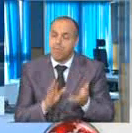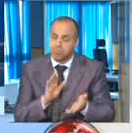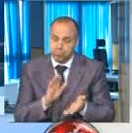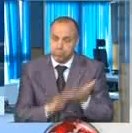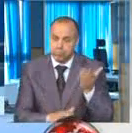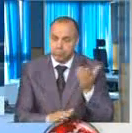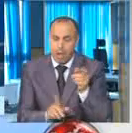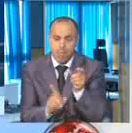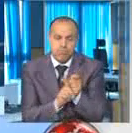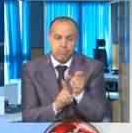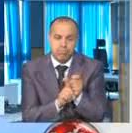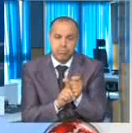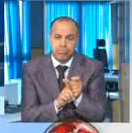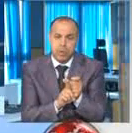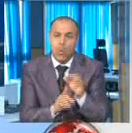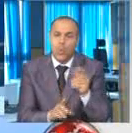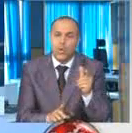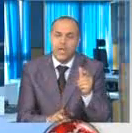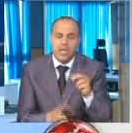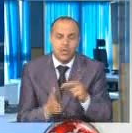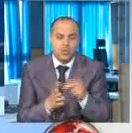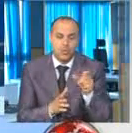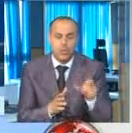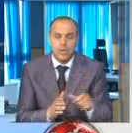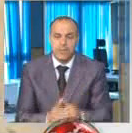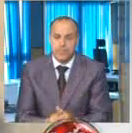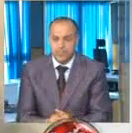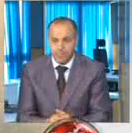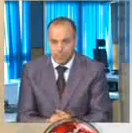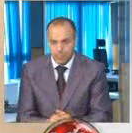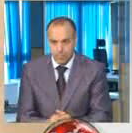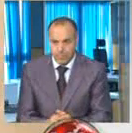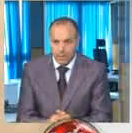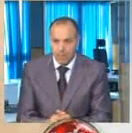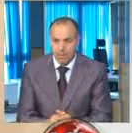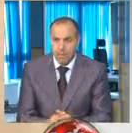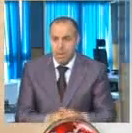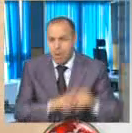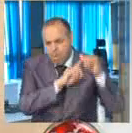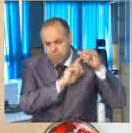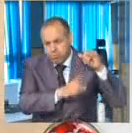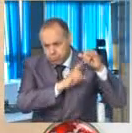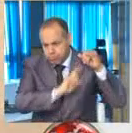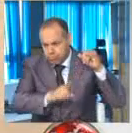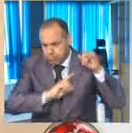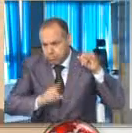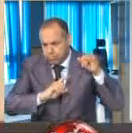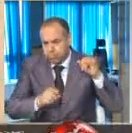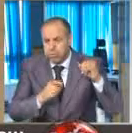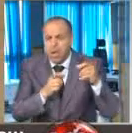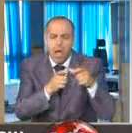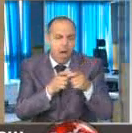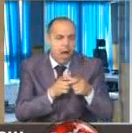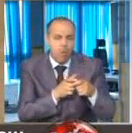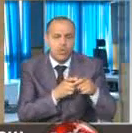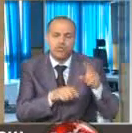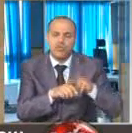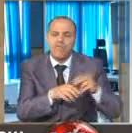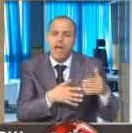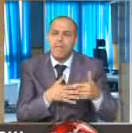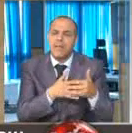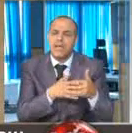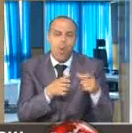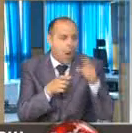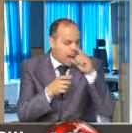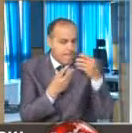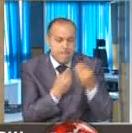عدد المحاصرين السوريين. في غارات مكثفة شنها التحالف الدولي بقيادة الولايات